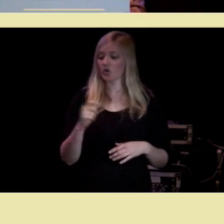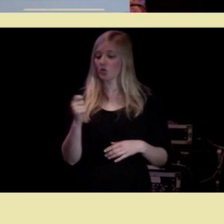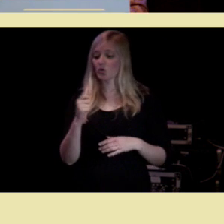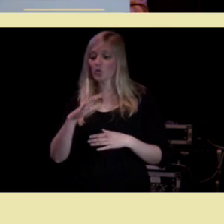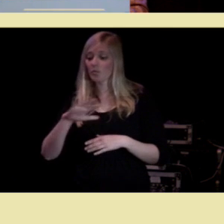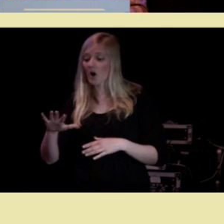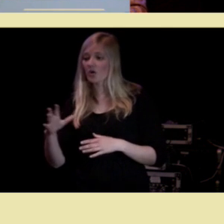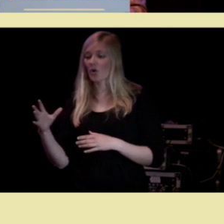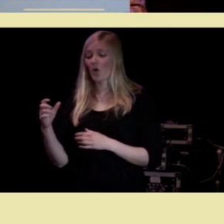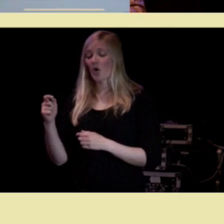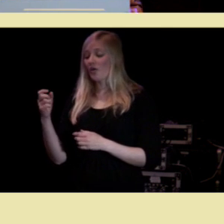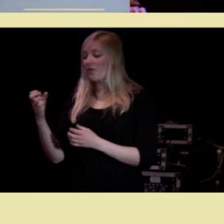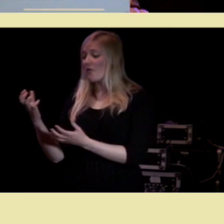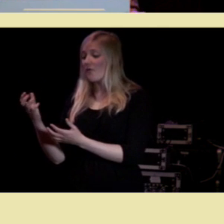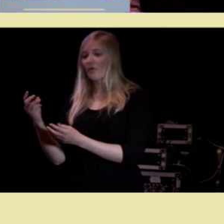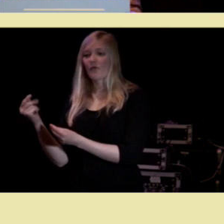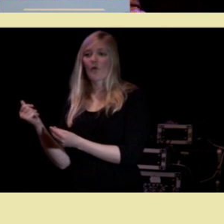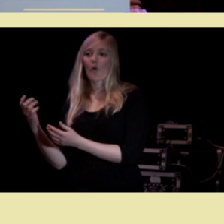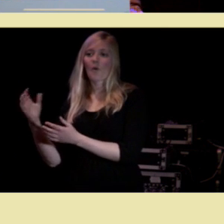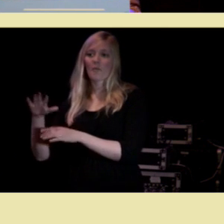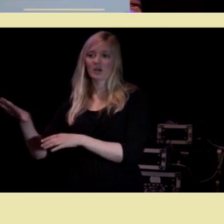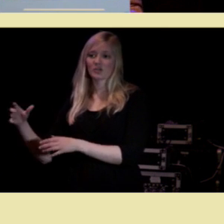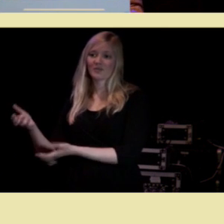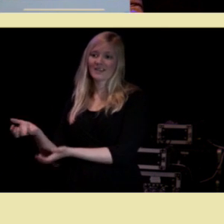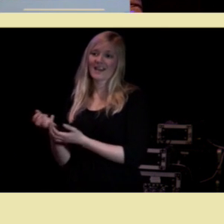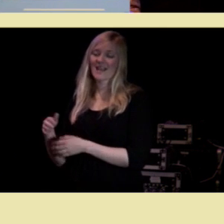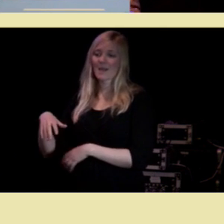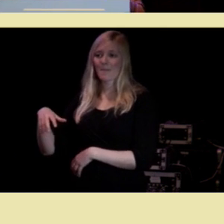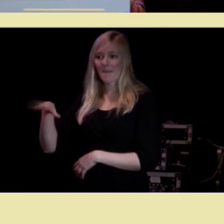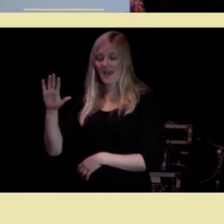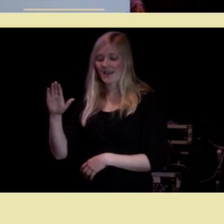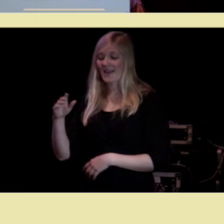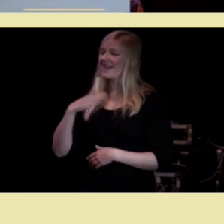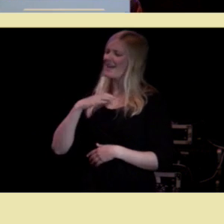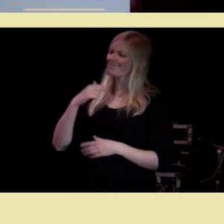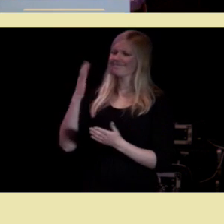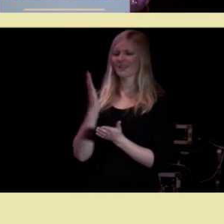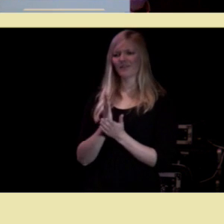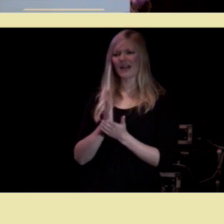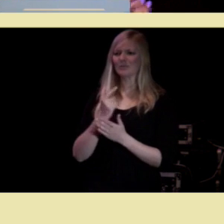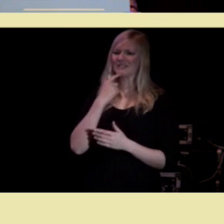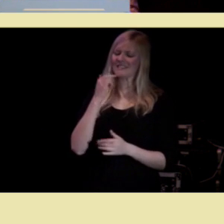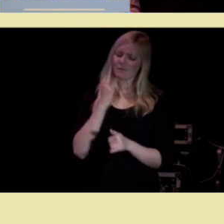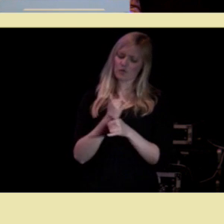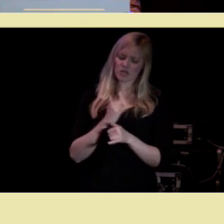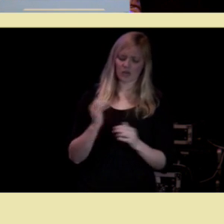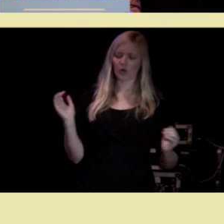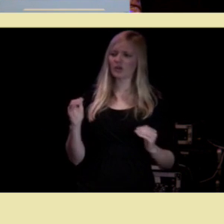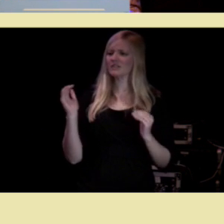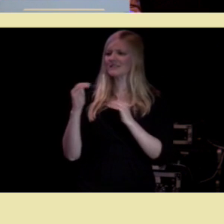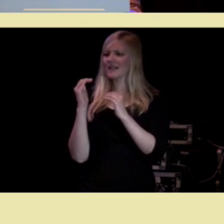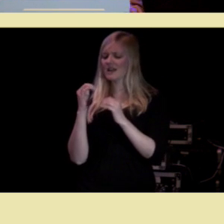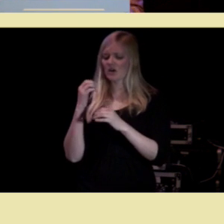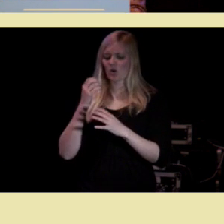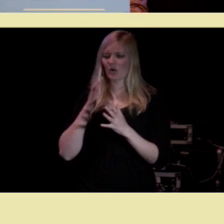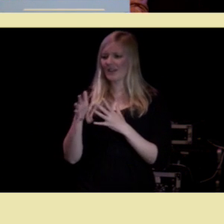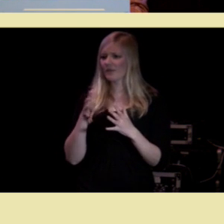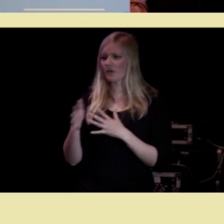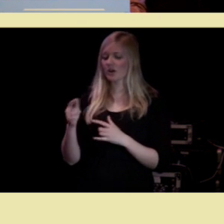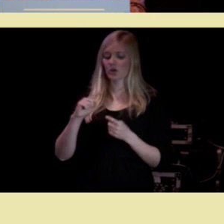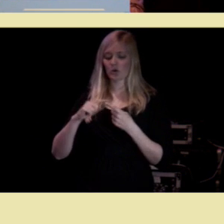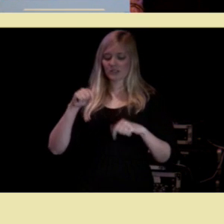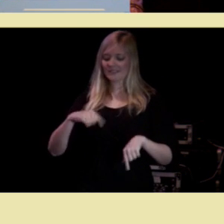barna som trenger langt mer. Nå jeg ferdig med å si hvordan vi har organisert og gjort det. Nå skal jeg si litt om de